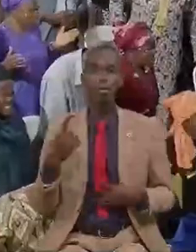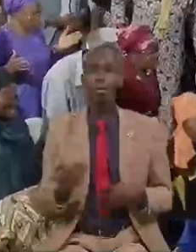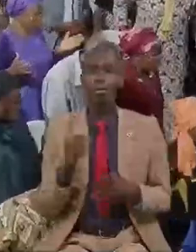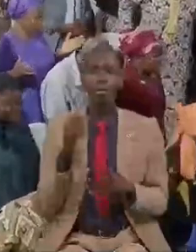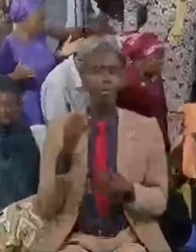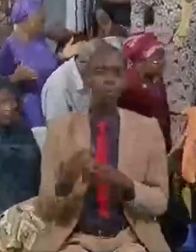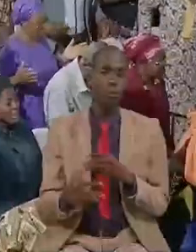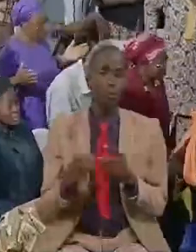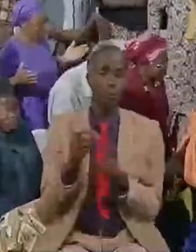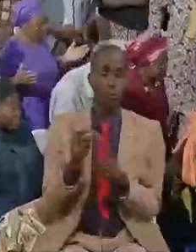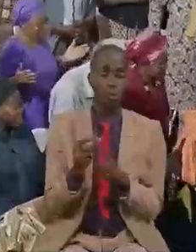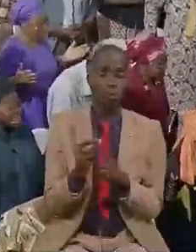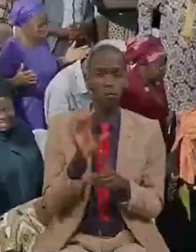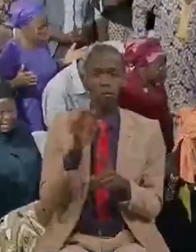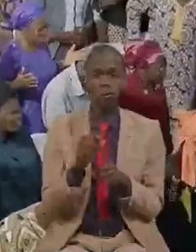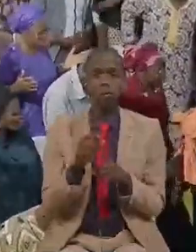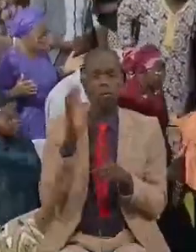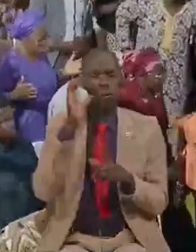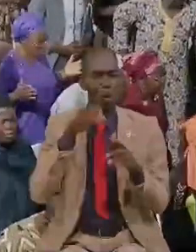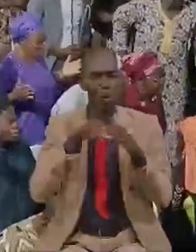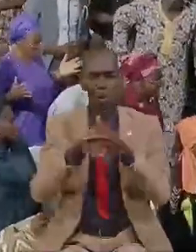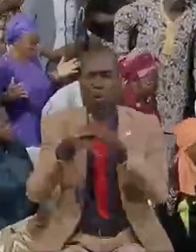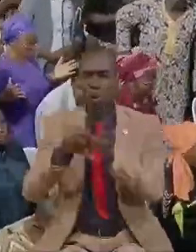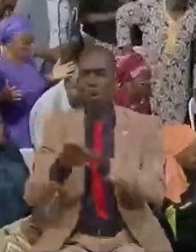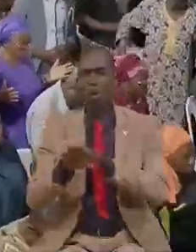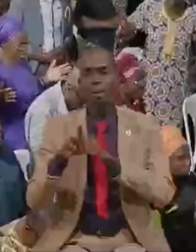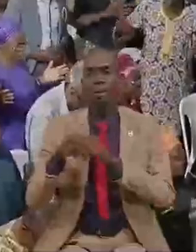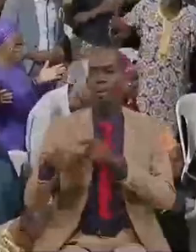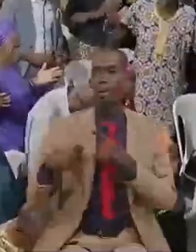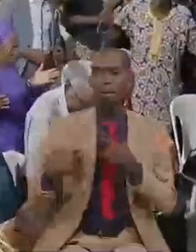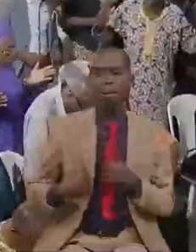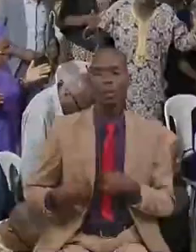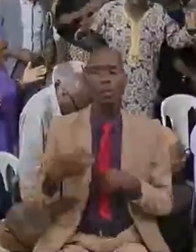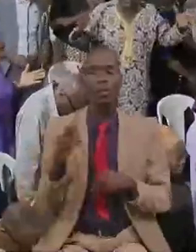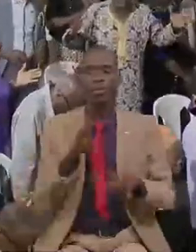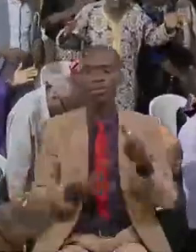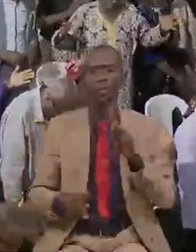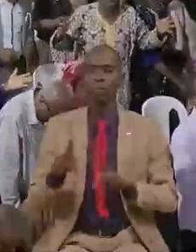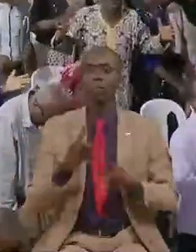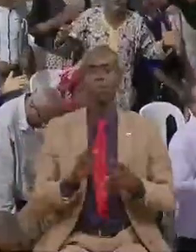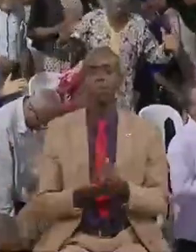Et la parole va pénétrer le cœur de ceux qui t'écoutent.